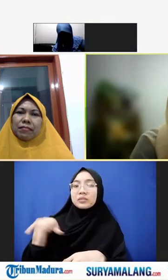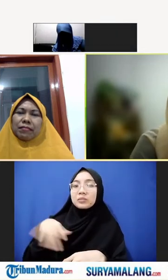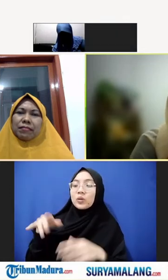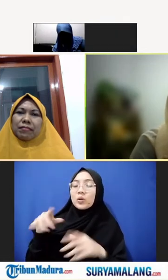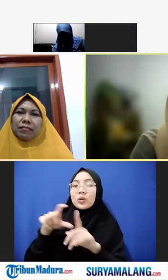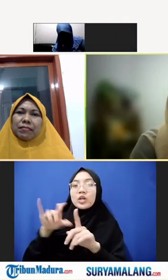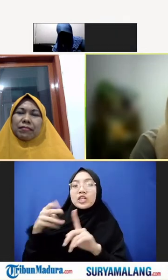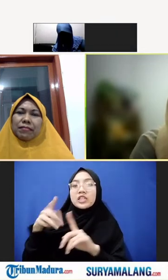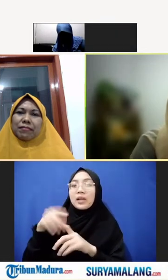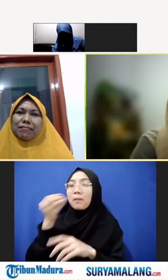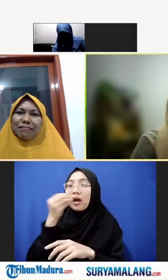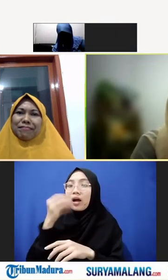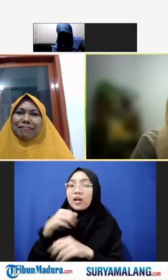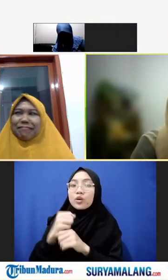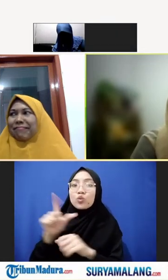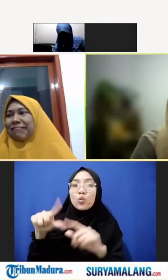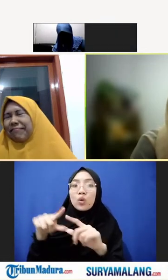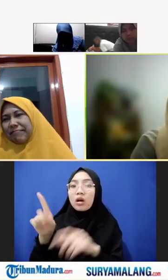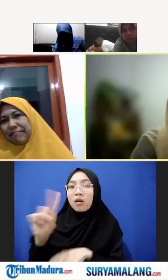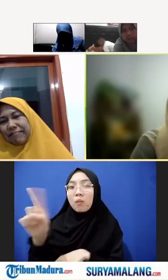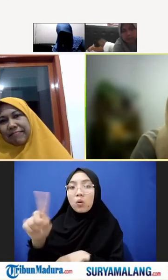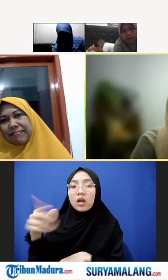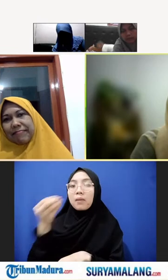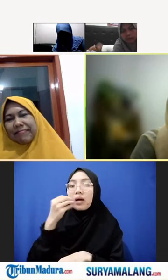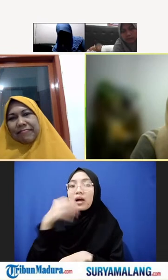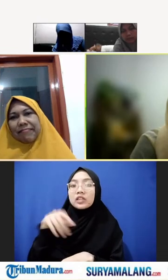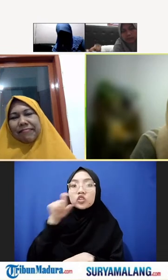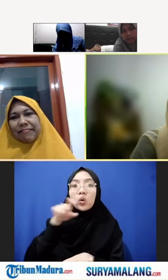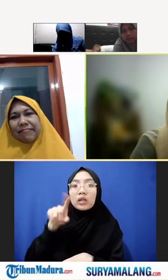makan gula, nggak boleh makan coklat, nanti